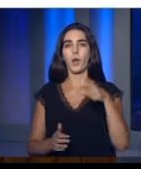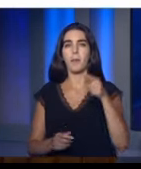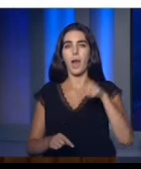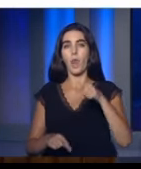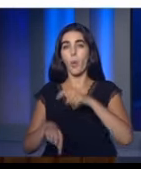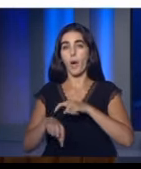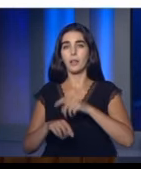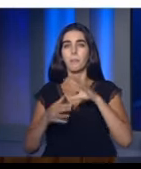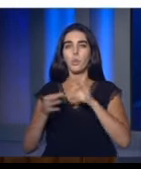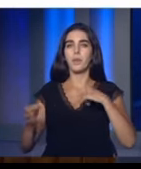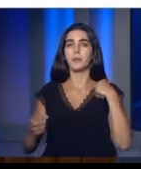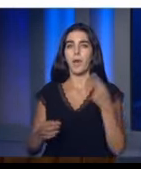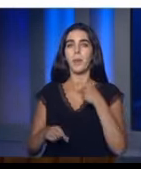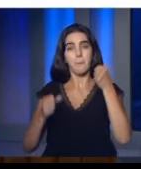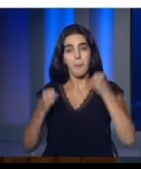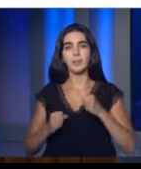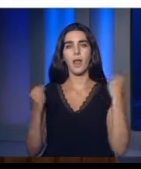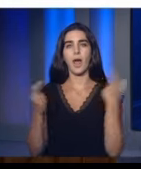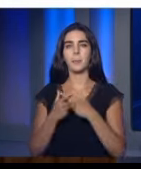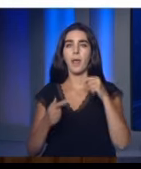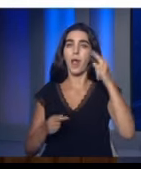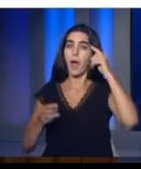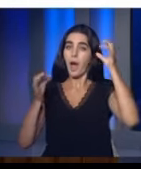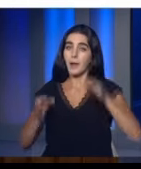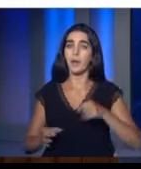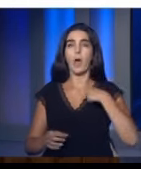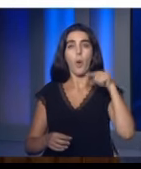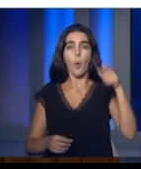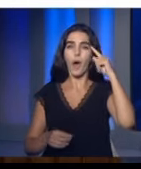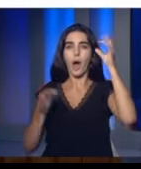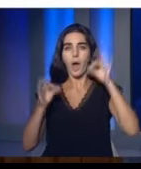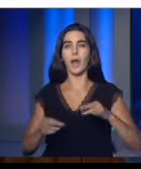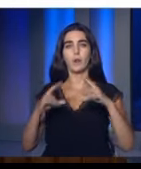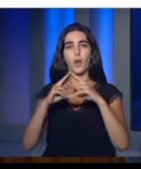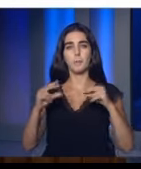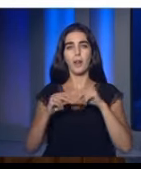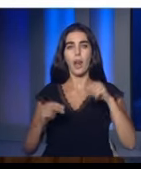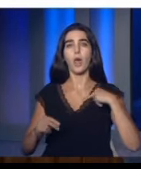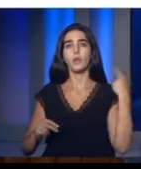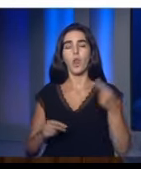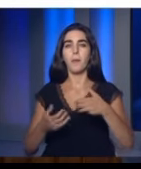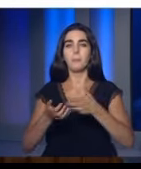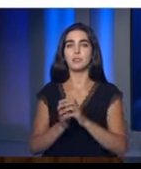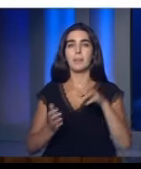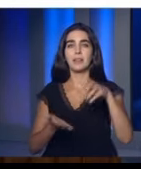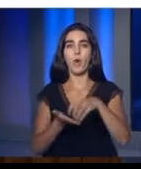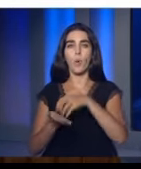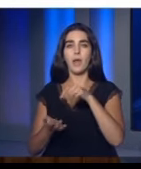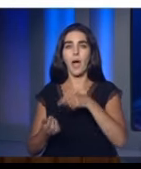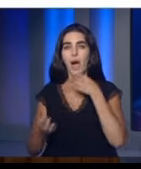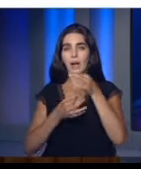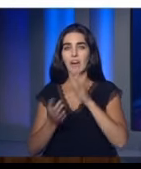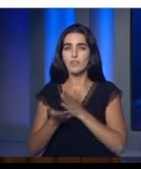بنقول وبنكرر رسالة يعني الحكومة بهذا الموضوع، نحن ما بدنا الحرب، هيدا القرار هو